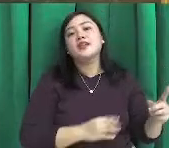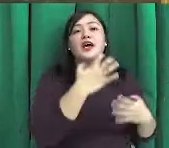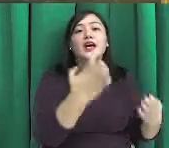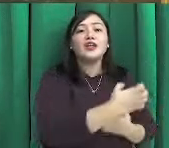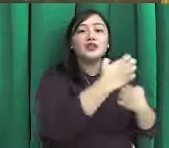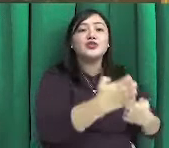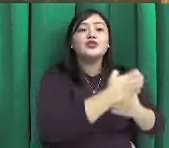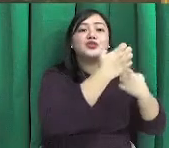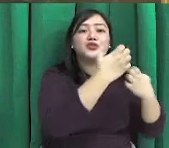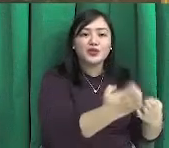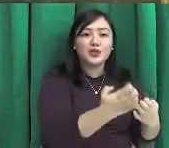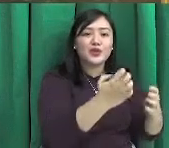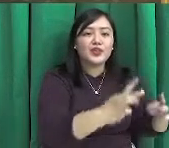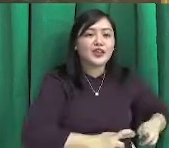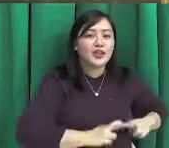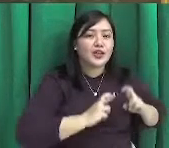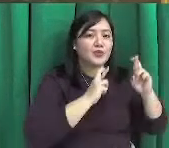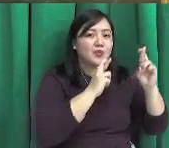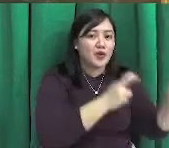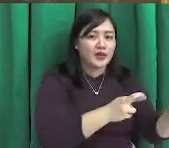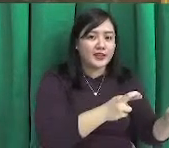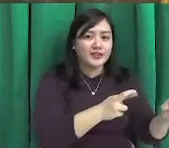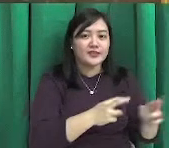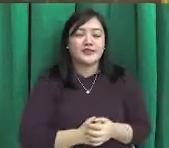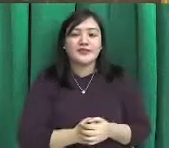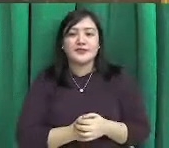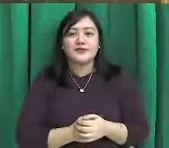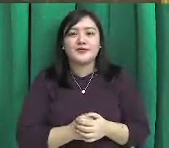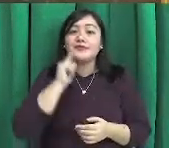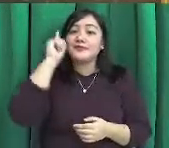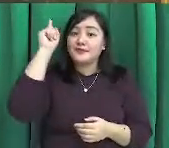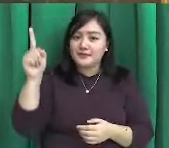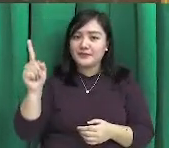better always to suffer the discomfort